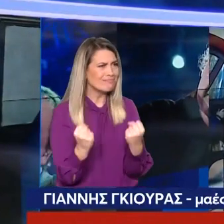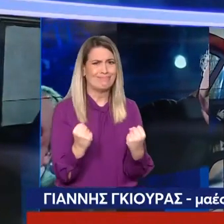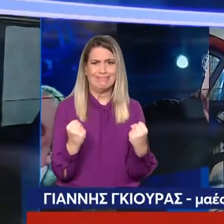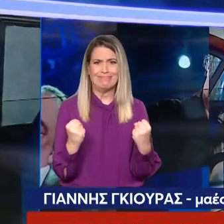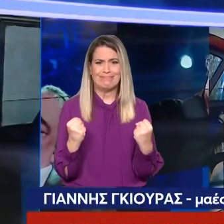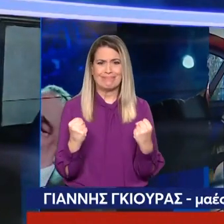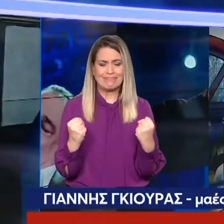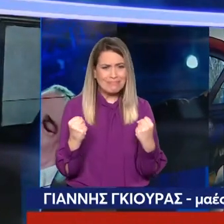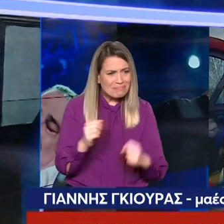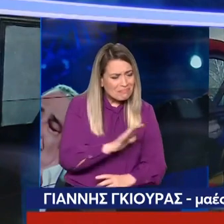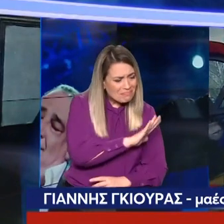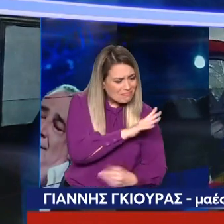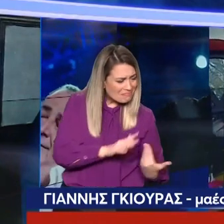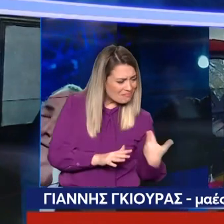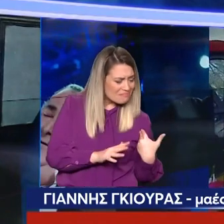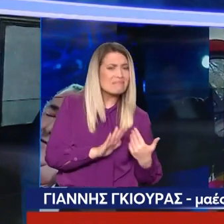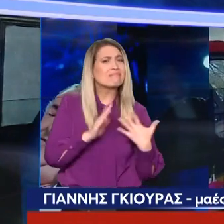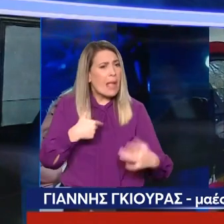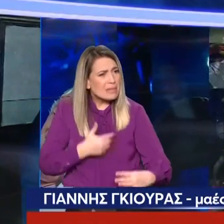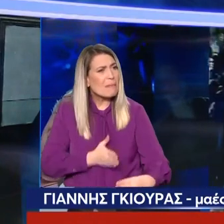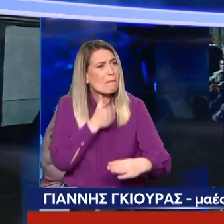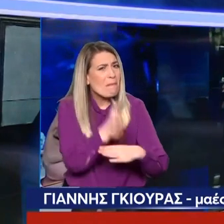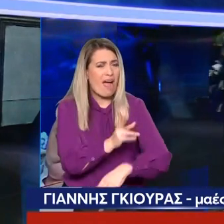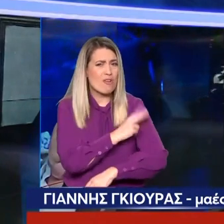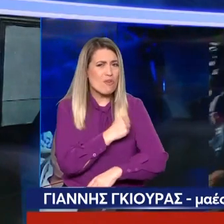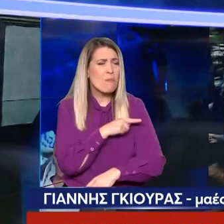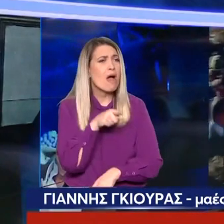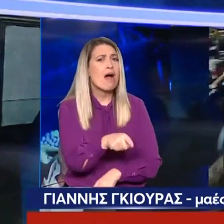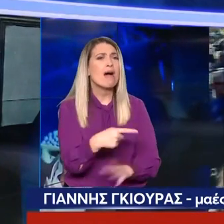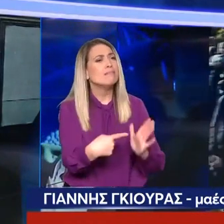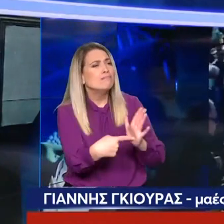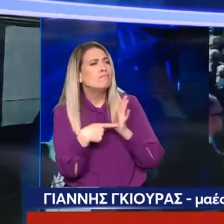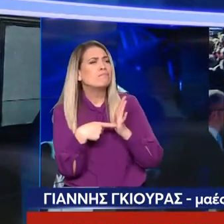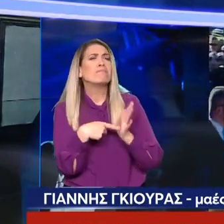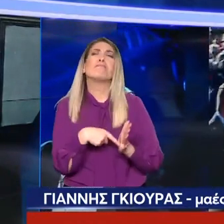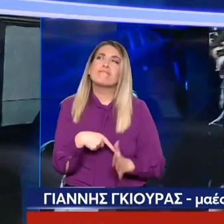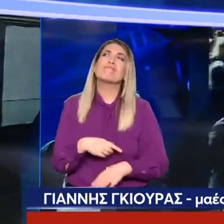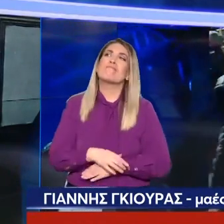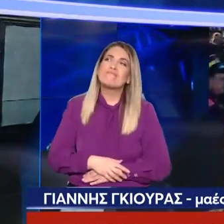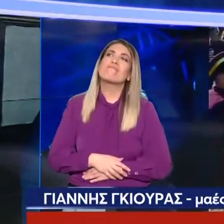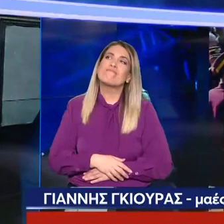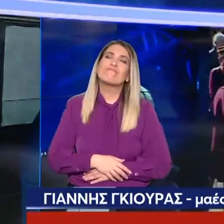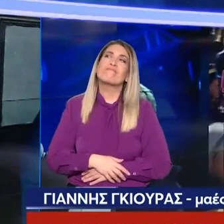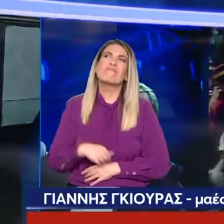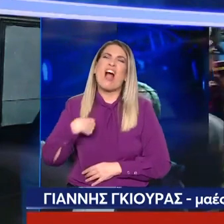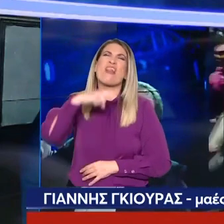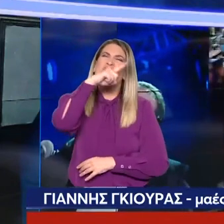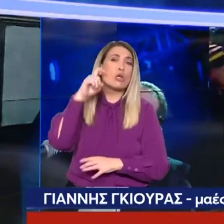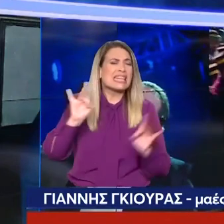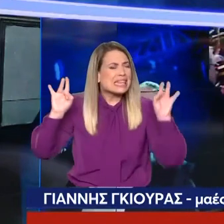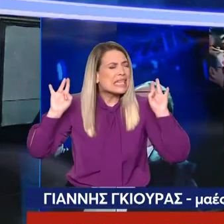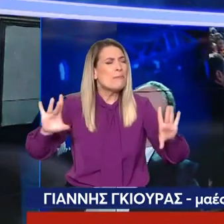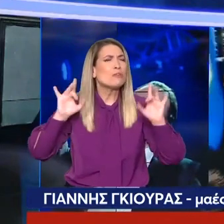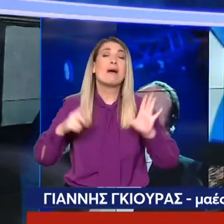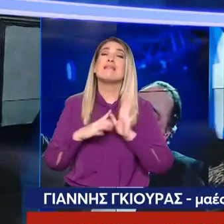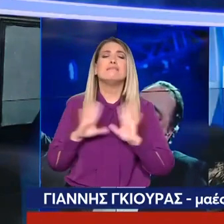Και μέχρι τελευταία στιγμή που τον είχαμε επισκεφτεί, δεν ήθελε να μας δείξει, δεν μας έδειξε ότι περνάει δύσκολα και ότι υπάρχει